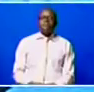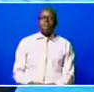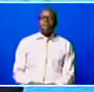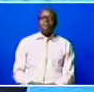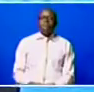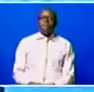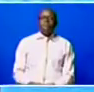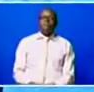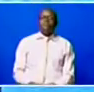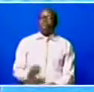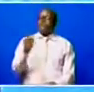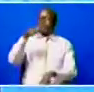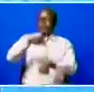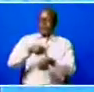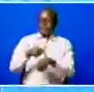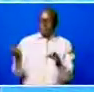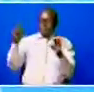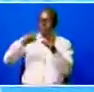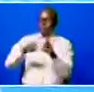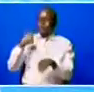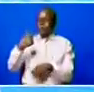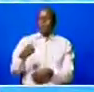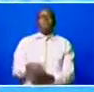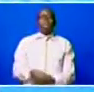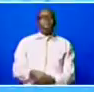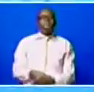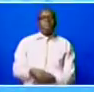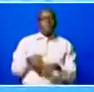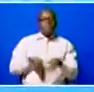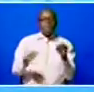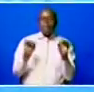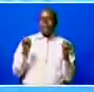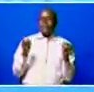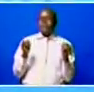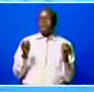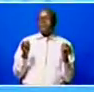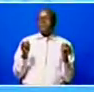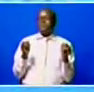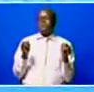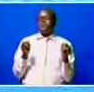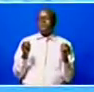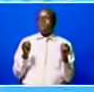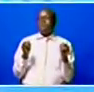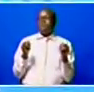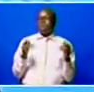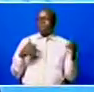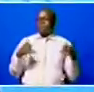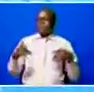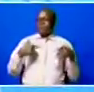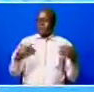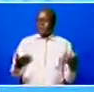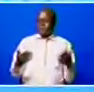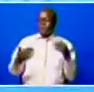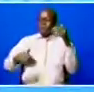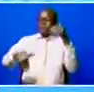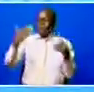Mtazamaji, kwenye muda usiokuwa mrefu tutaungana na mwanahabari mwenzangu anayefuatilia taarifa ambayo itakujia kuhusiana na wahadhiri.